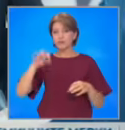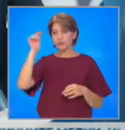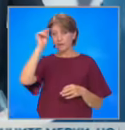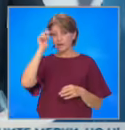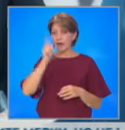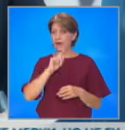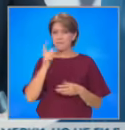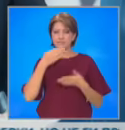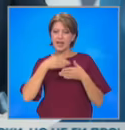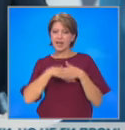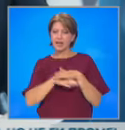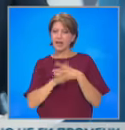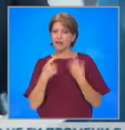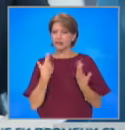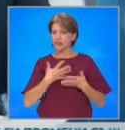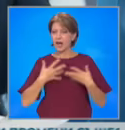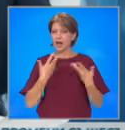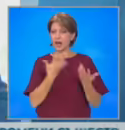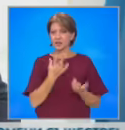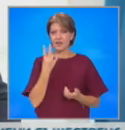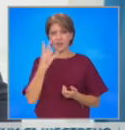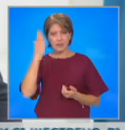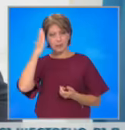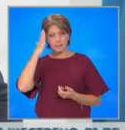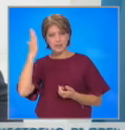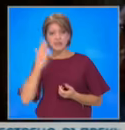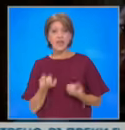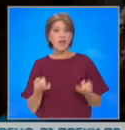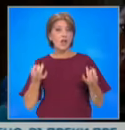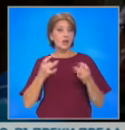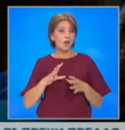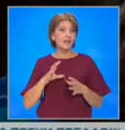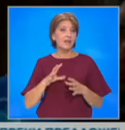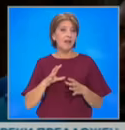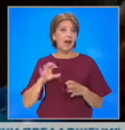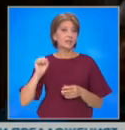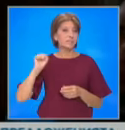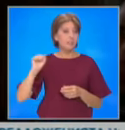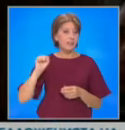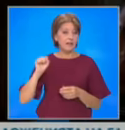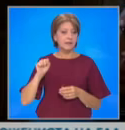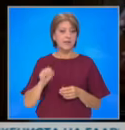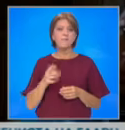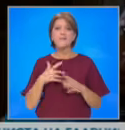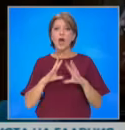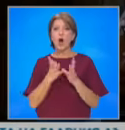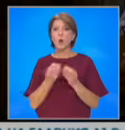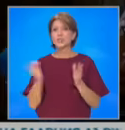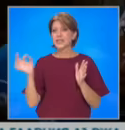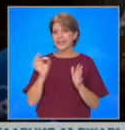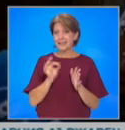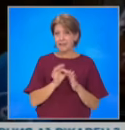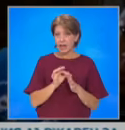не крият симпатиите си към тези двама министри и евентуалната им нова формация. От гледна точка на общи цели, със